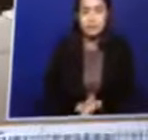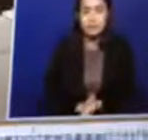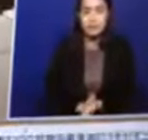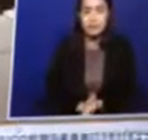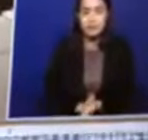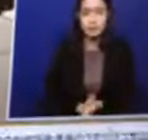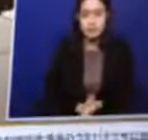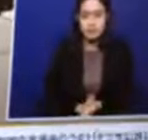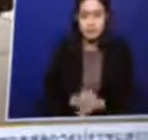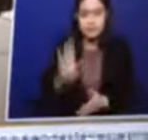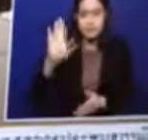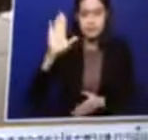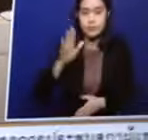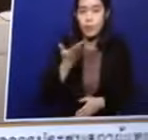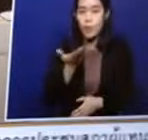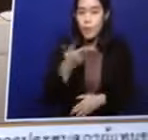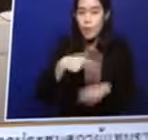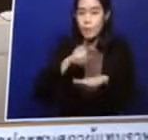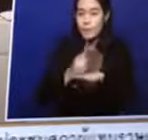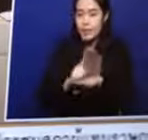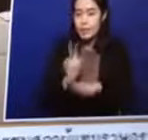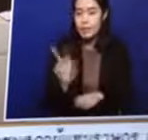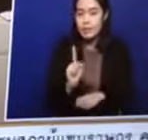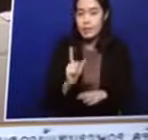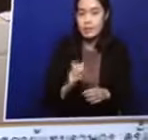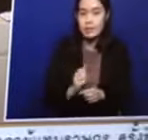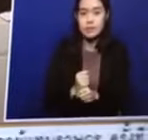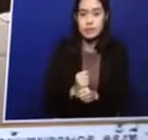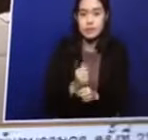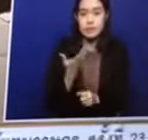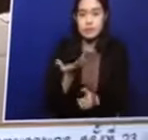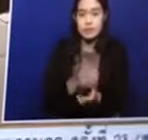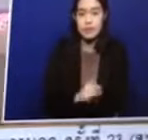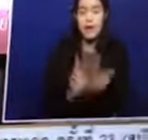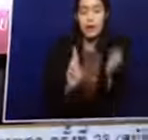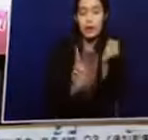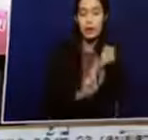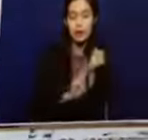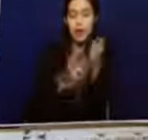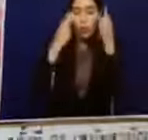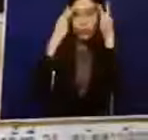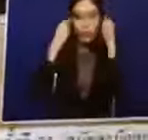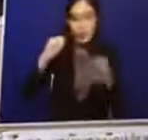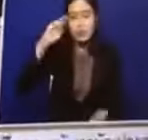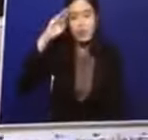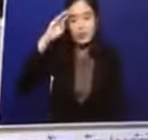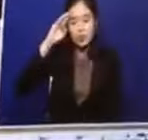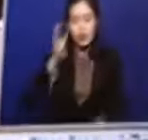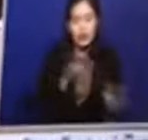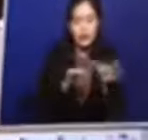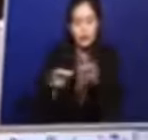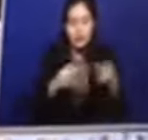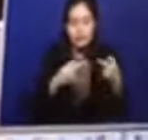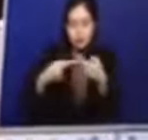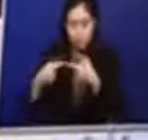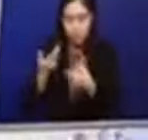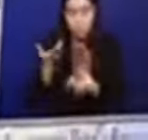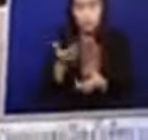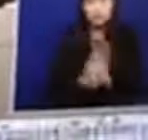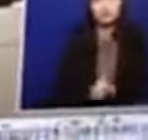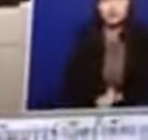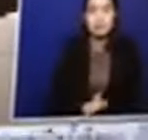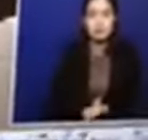วลา ท่านประธานครับเอายังไงฮะ ผมขออนุญาตให้ท่านรองนายกชี้แจงต่อเลยนะครับจะได้ต่อเนื่องท่านจุลพันธ์มีอะ